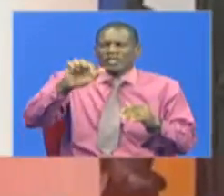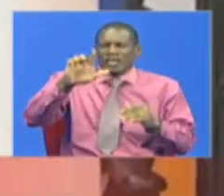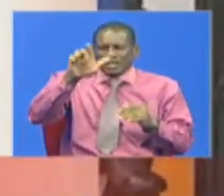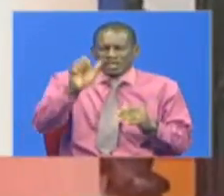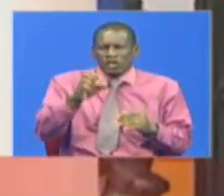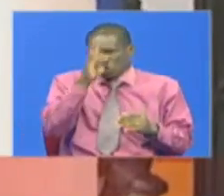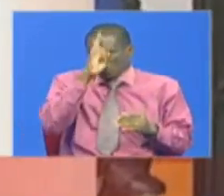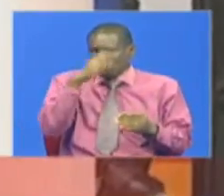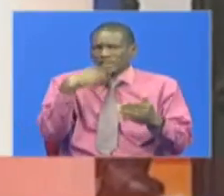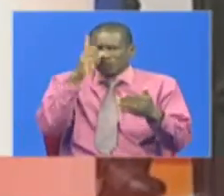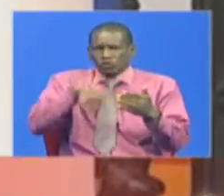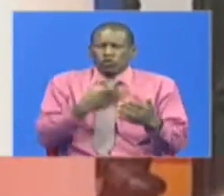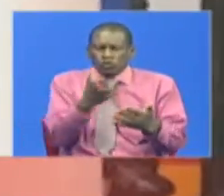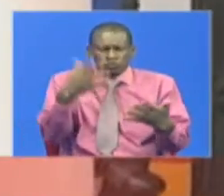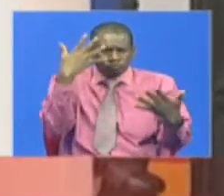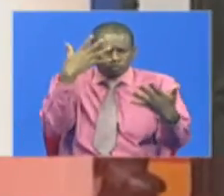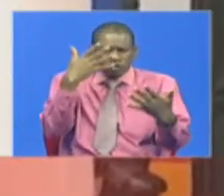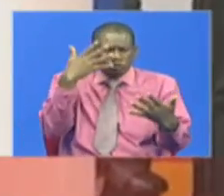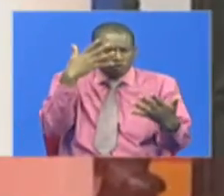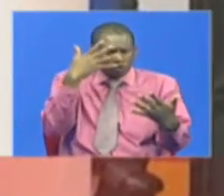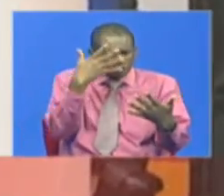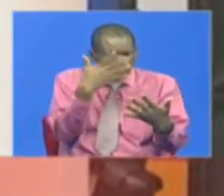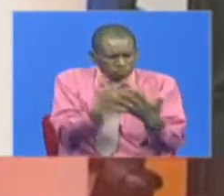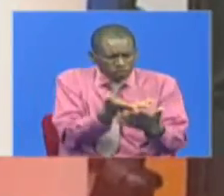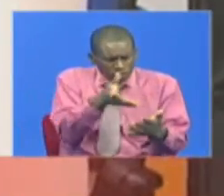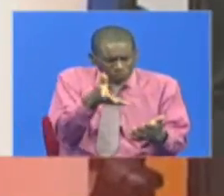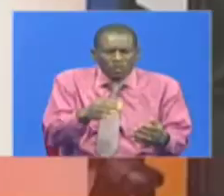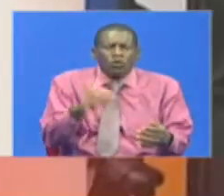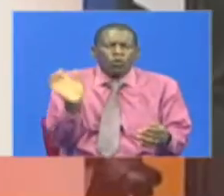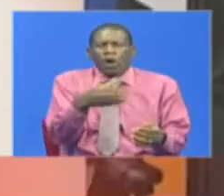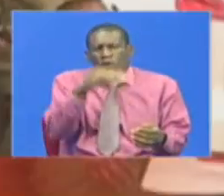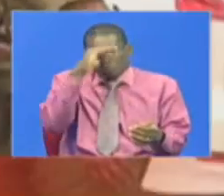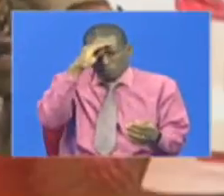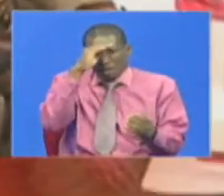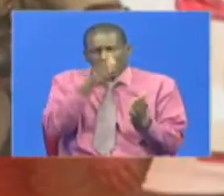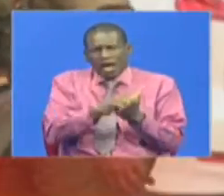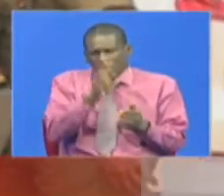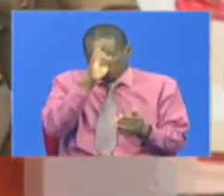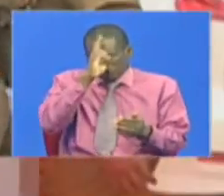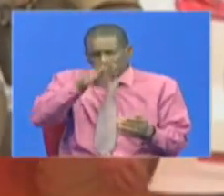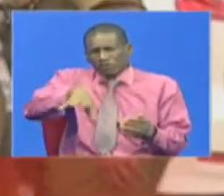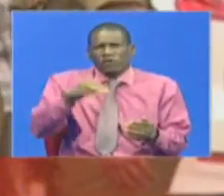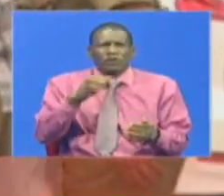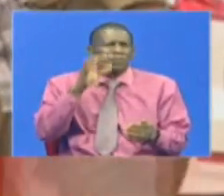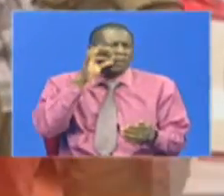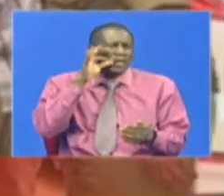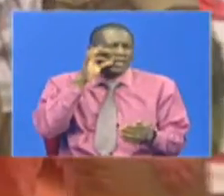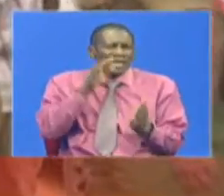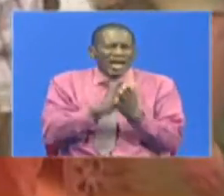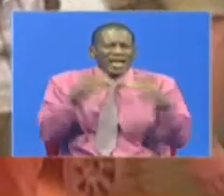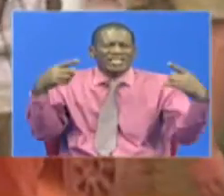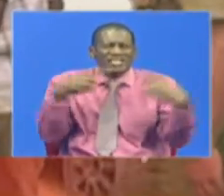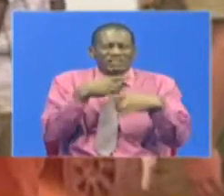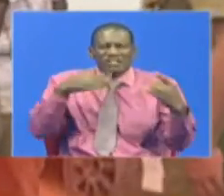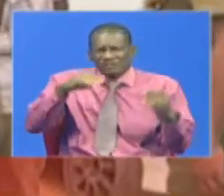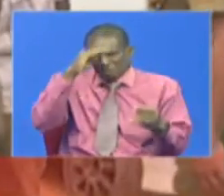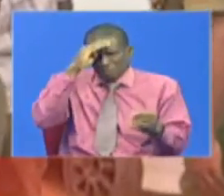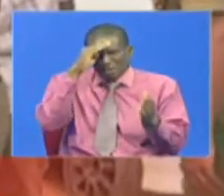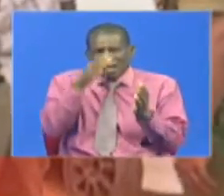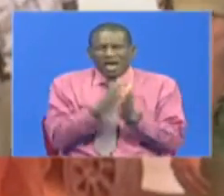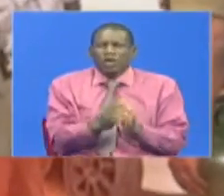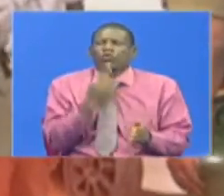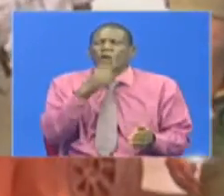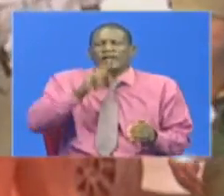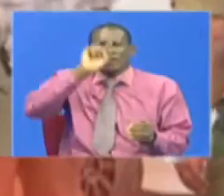wanasema waliofumania wakinywa pombe chumbani mwao, na polisi walipata misokoto ya bangi na vileo tofauti pamoja na shilingi